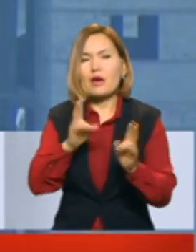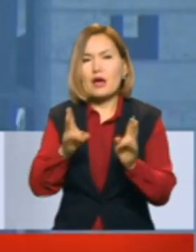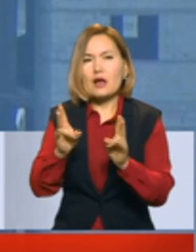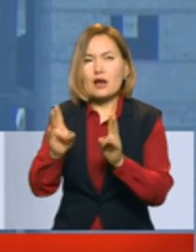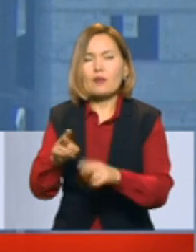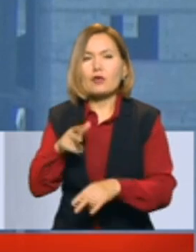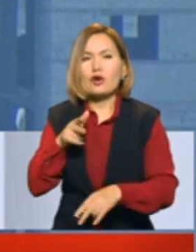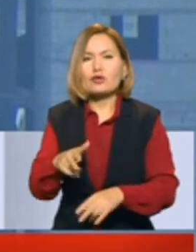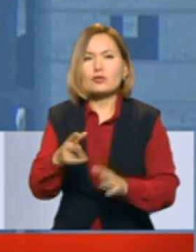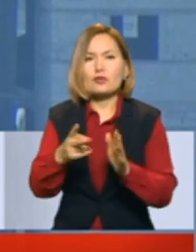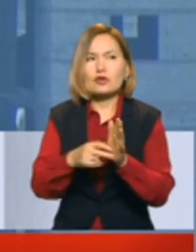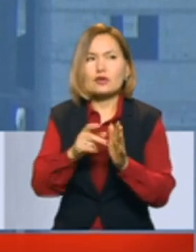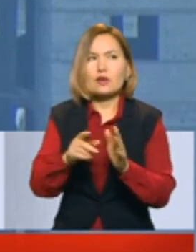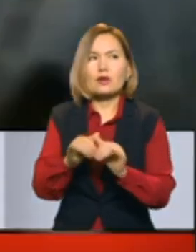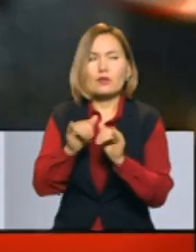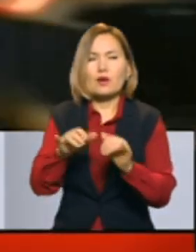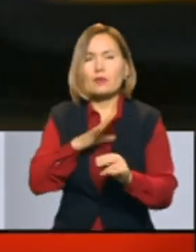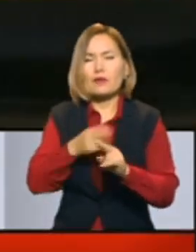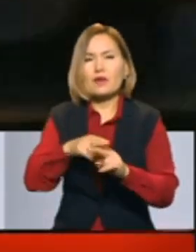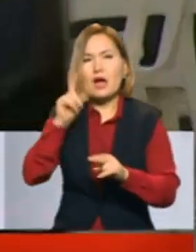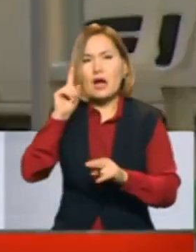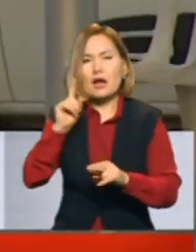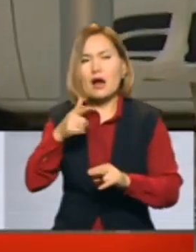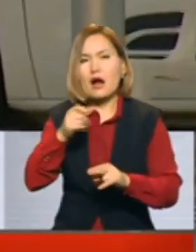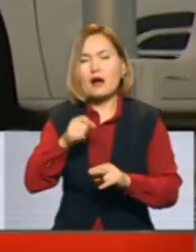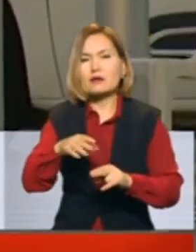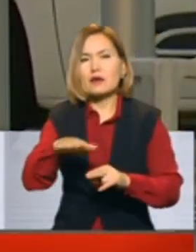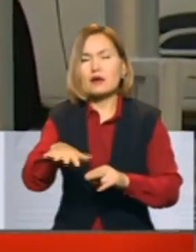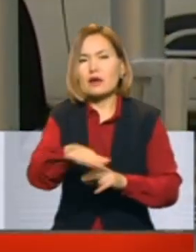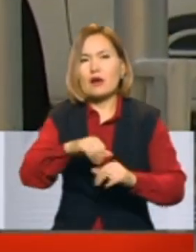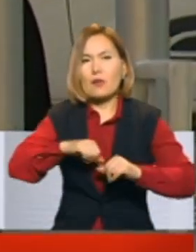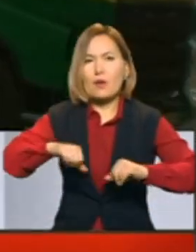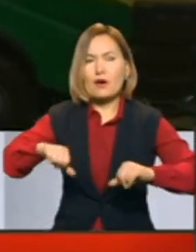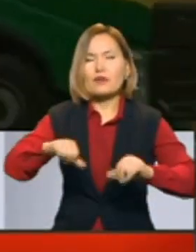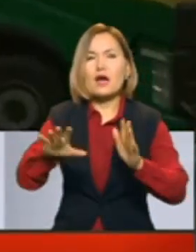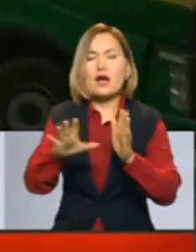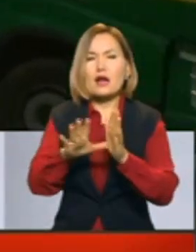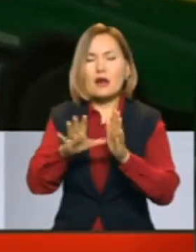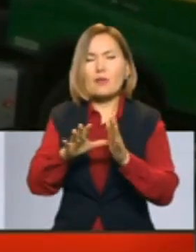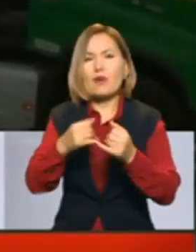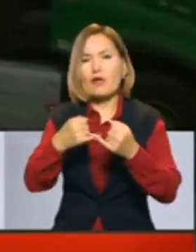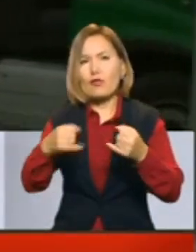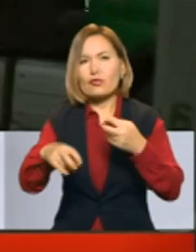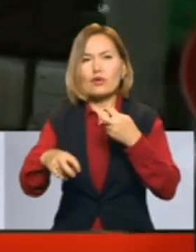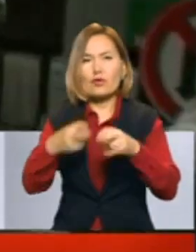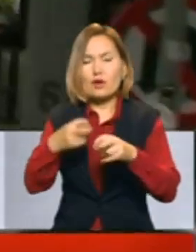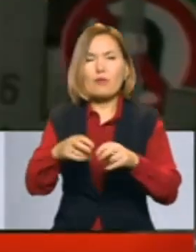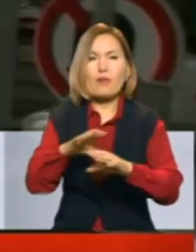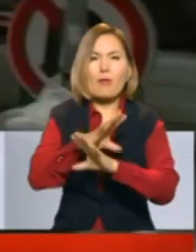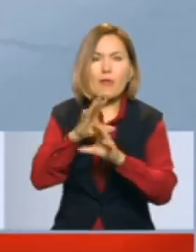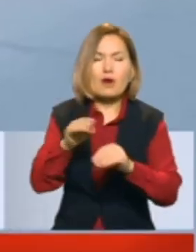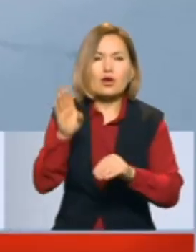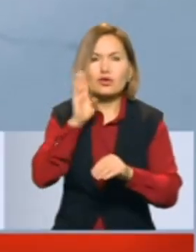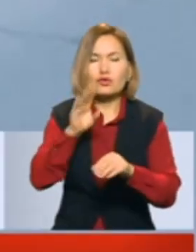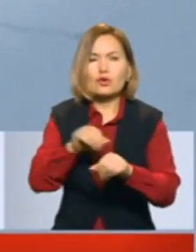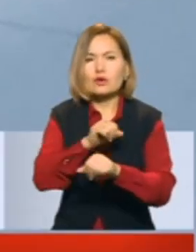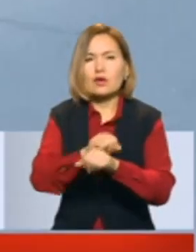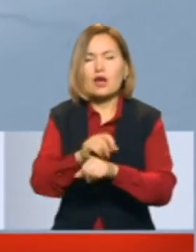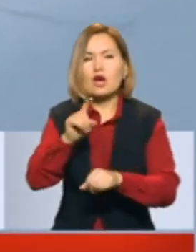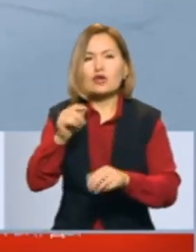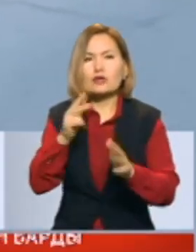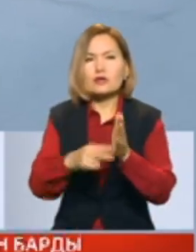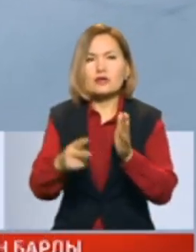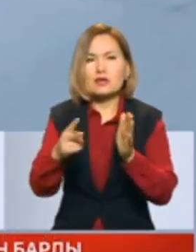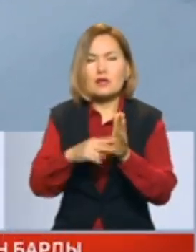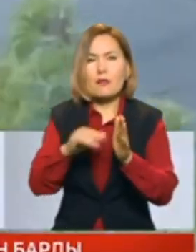саны 3700-ге жетті. Израиль Газа секторын блокадаға алып, электр қуаты, отын, азық-түлік кіргізуді тоқтатты. Мұнда 187 мың